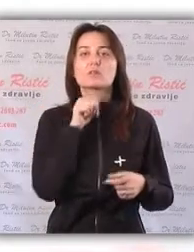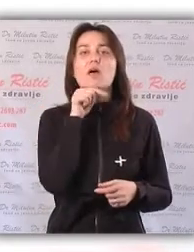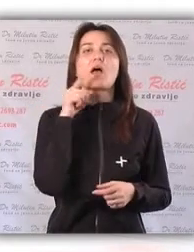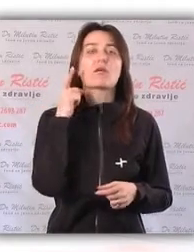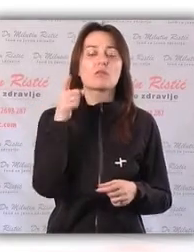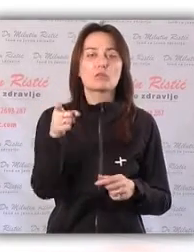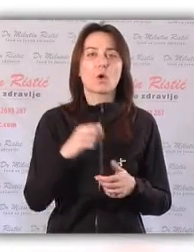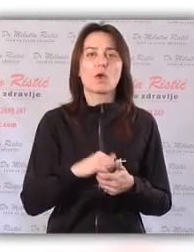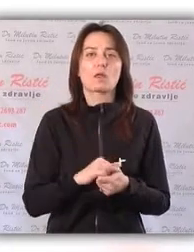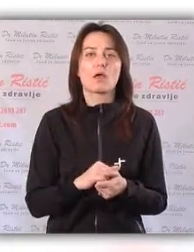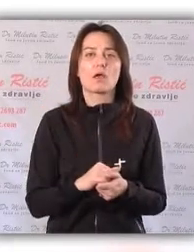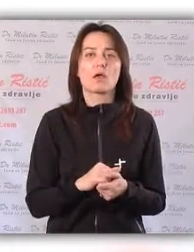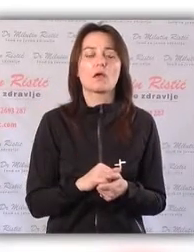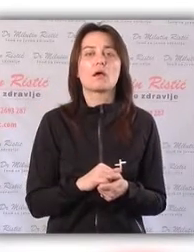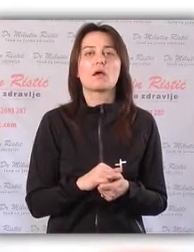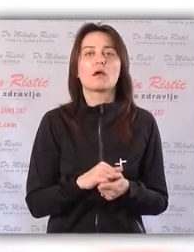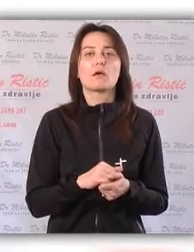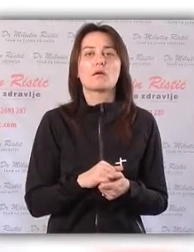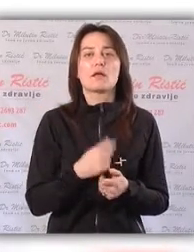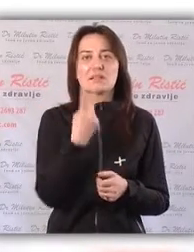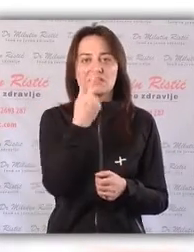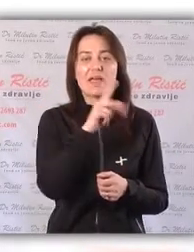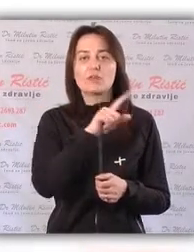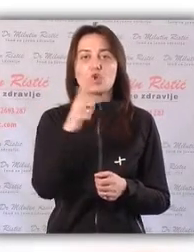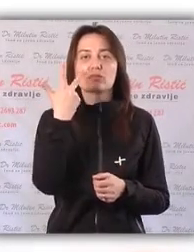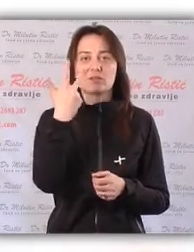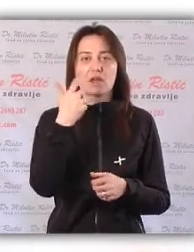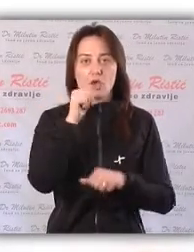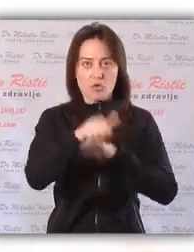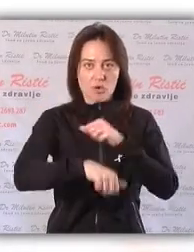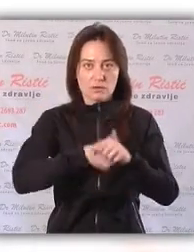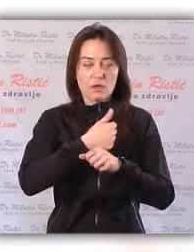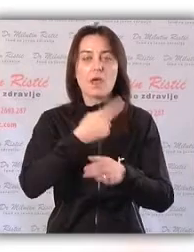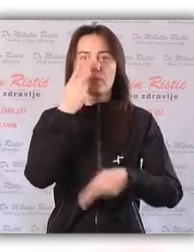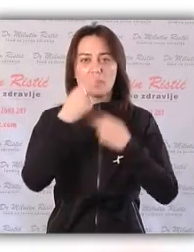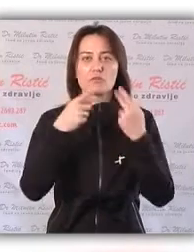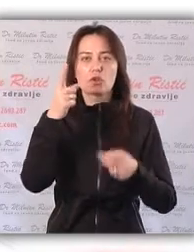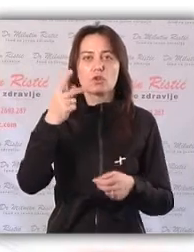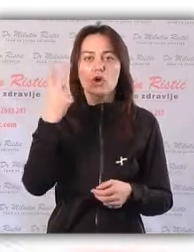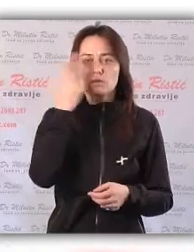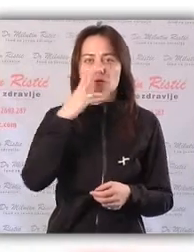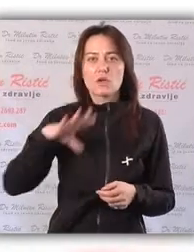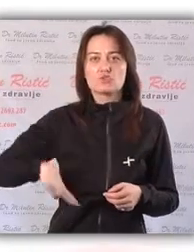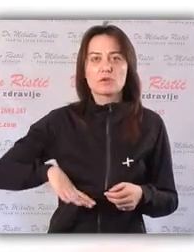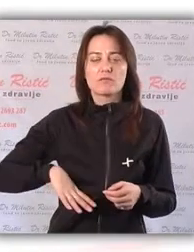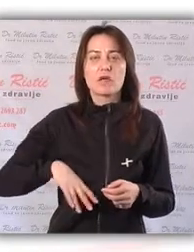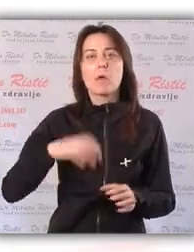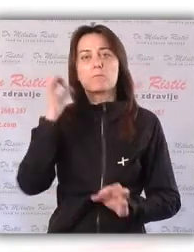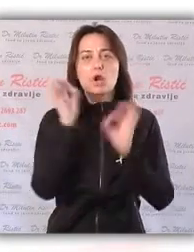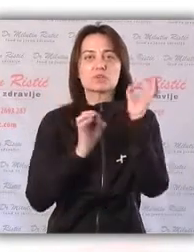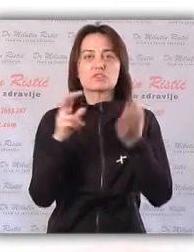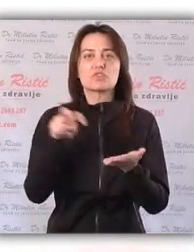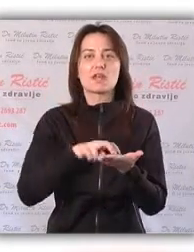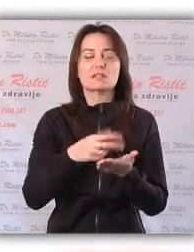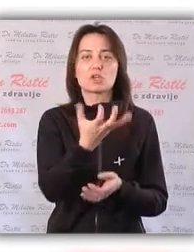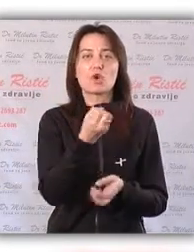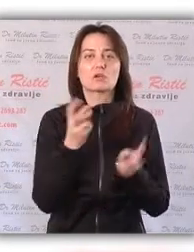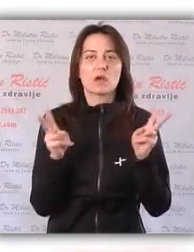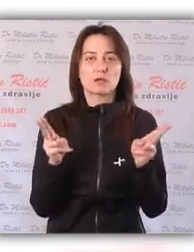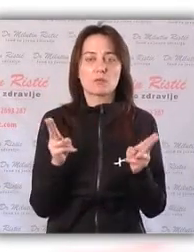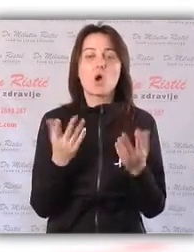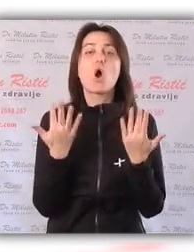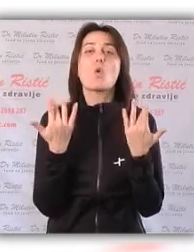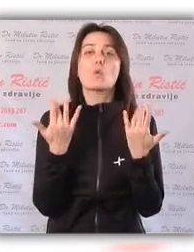godine života i sprovodi se na 2 do 3 godine. To podrazumeva žene sa prosečnim rizikom